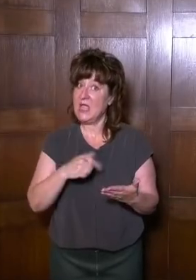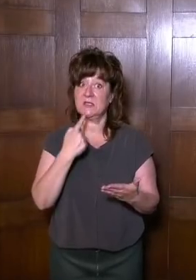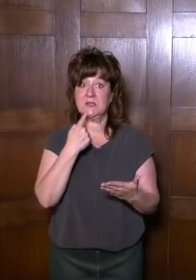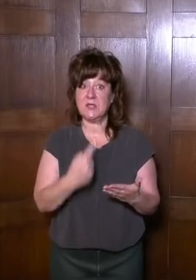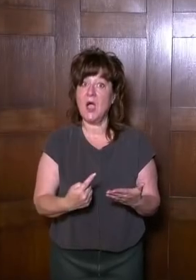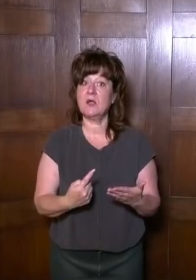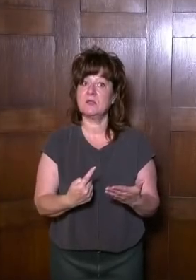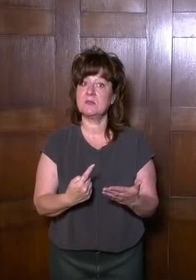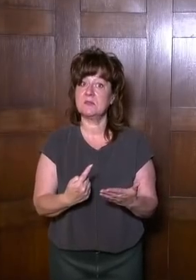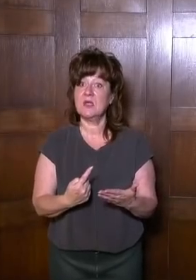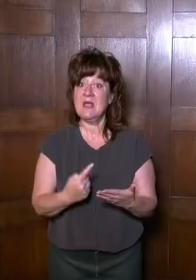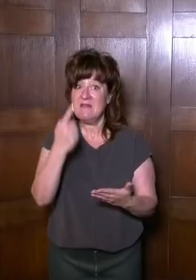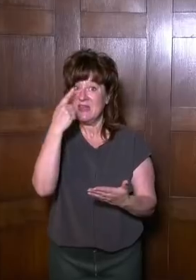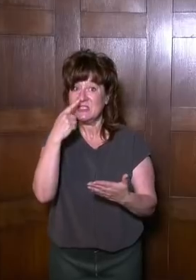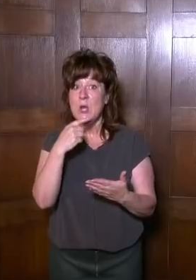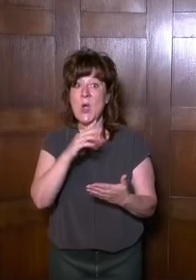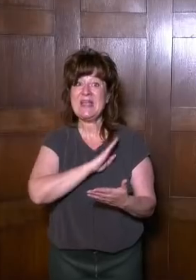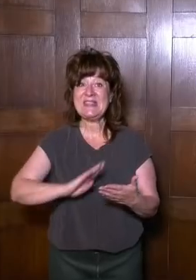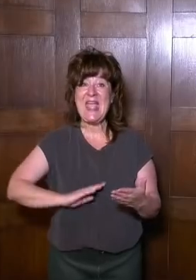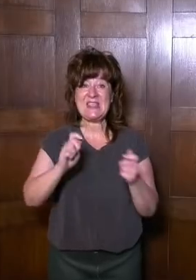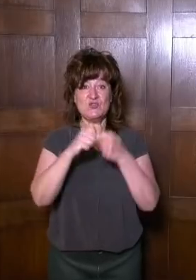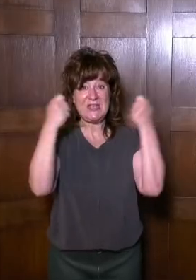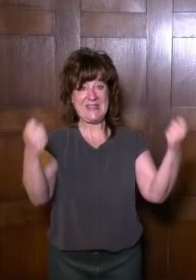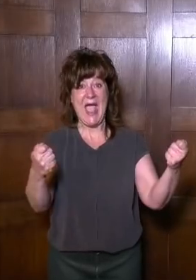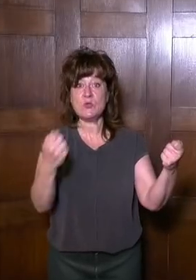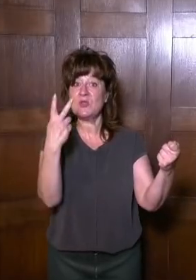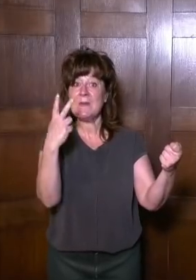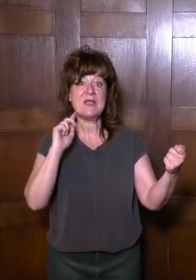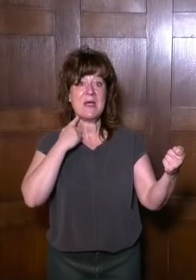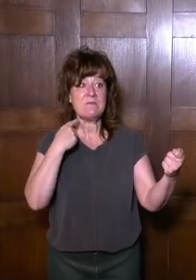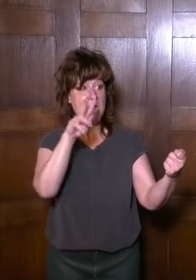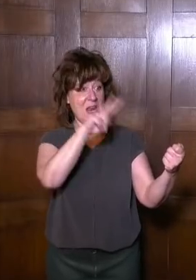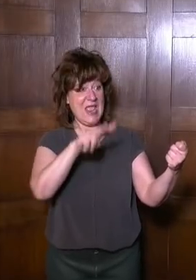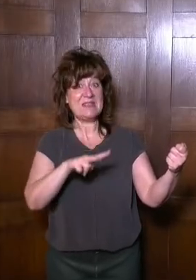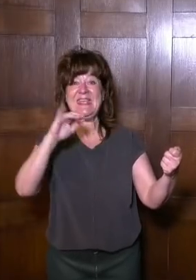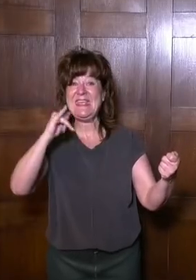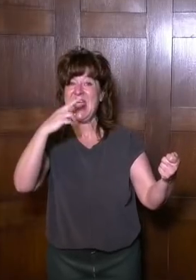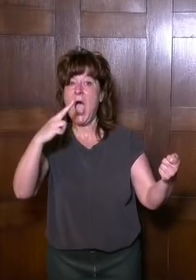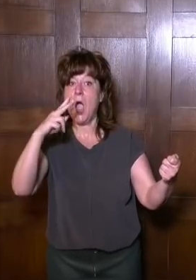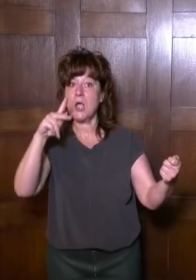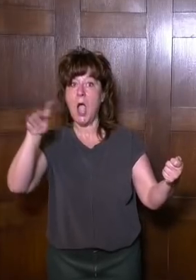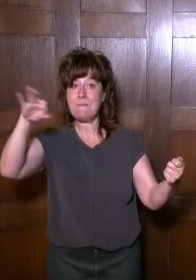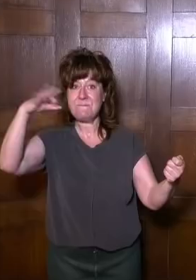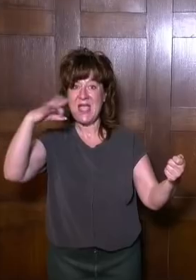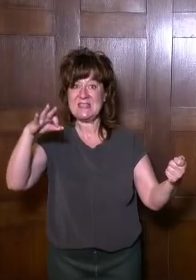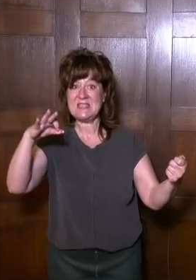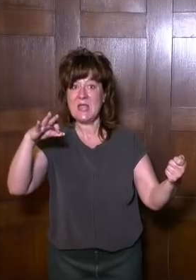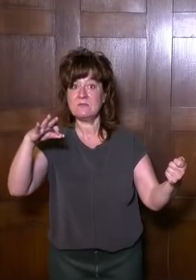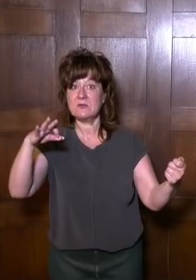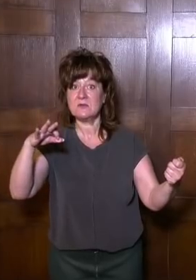wenn ich dann noch aus der SZ am 22. Mai lesen muss, dass der IHK-Präsident von Chemnitz sagt, über das